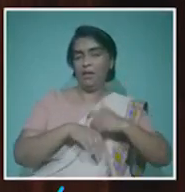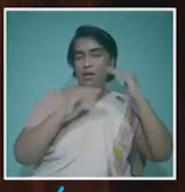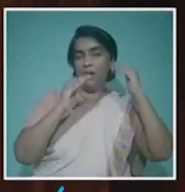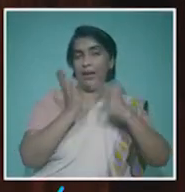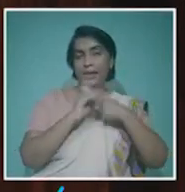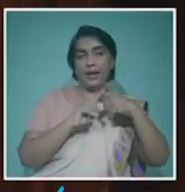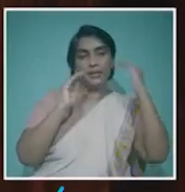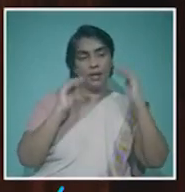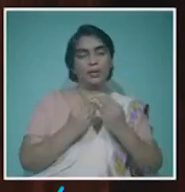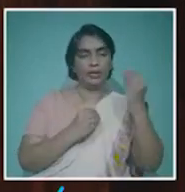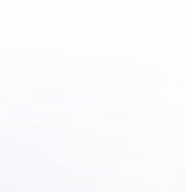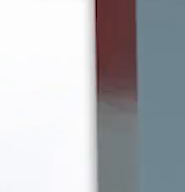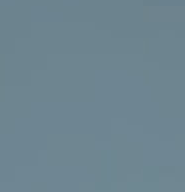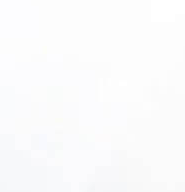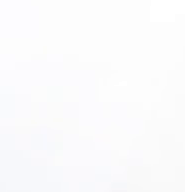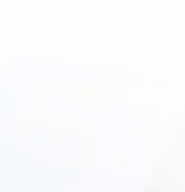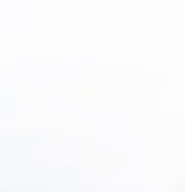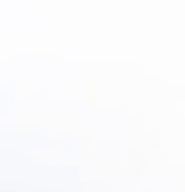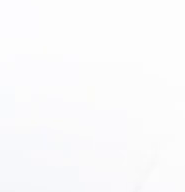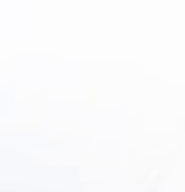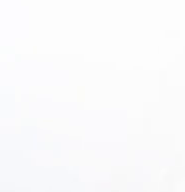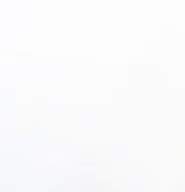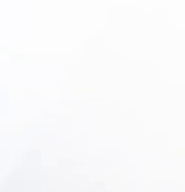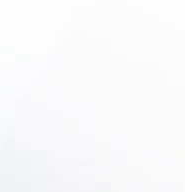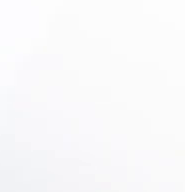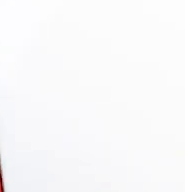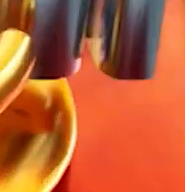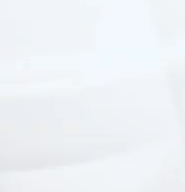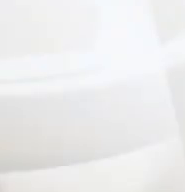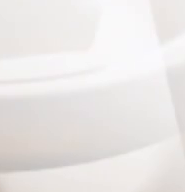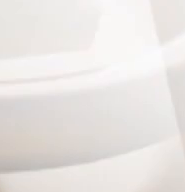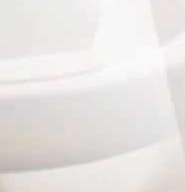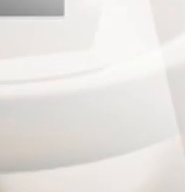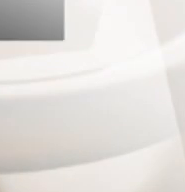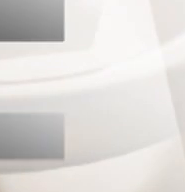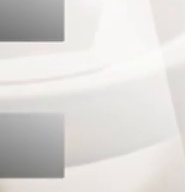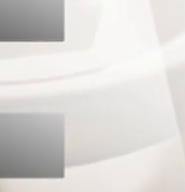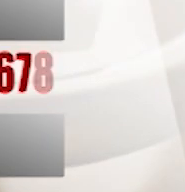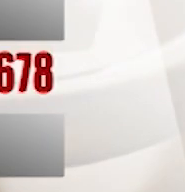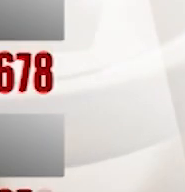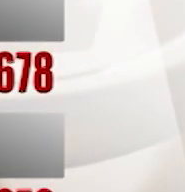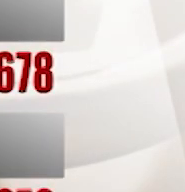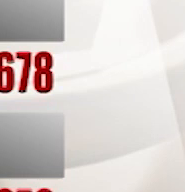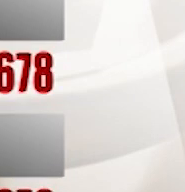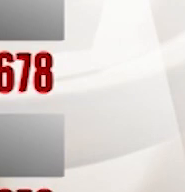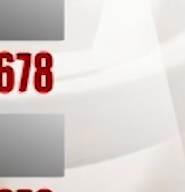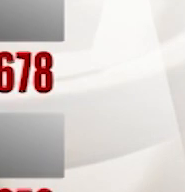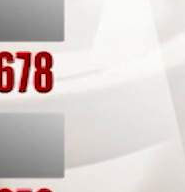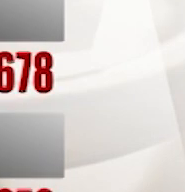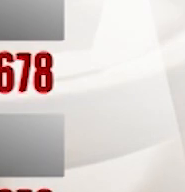ඊටාම ගෞරවයෙන් ඉල්ලා සිටිනවා. News First News Alert ඔබේ ජංගම දුරකථනයට ඔබ